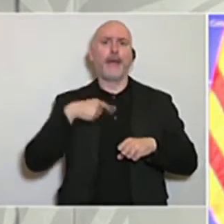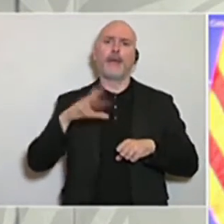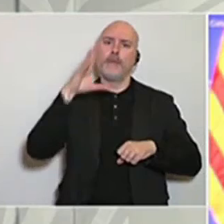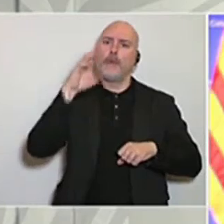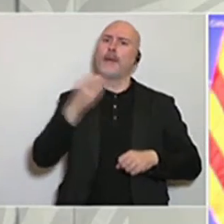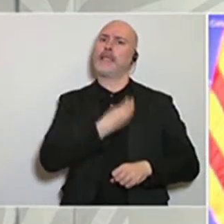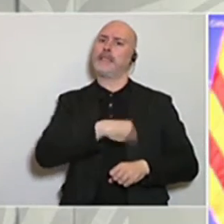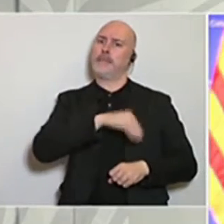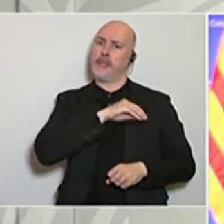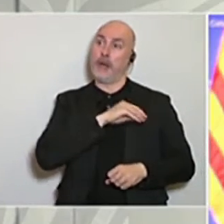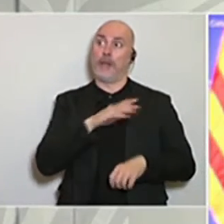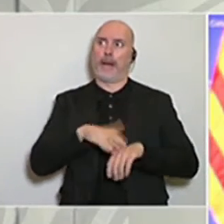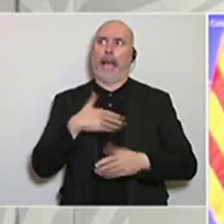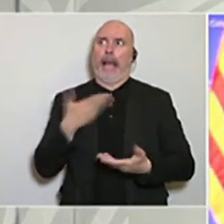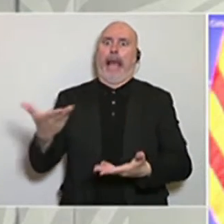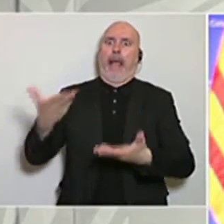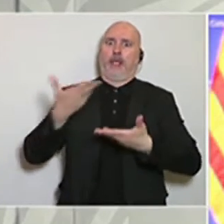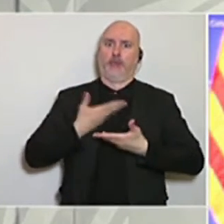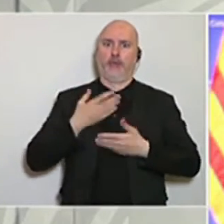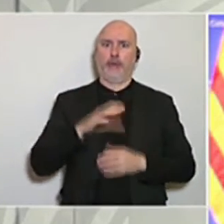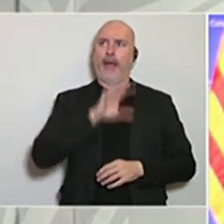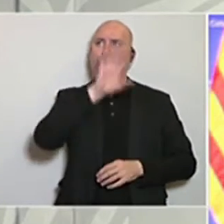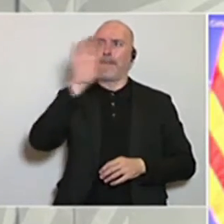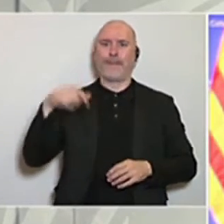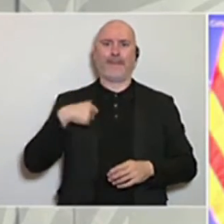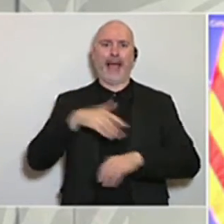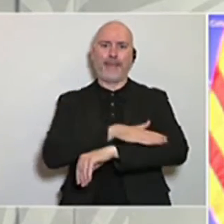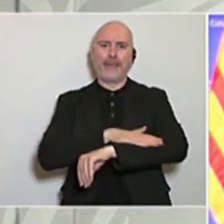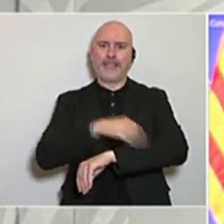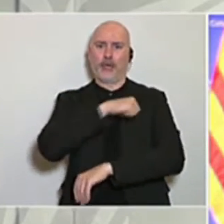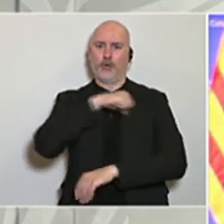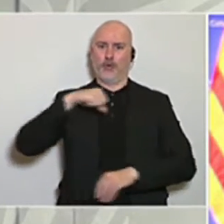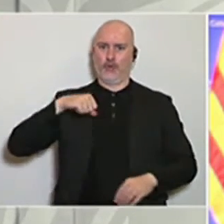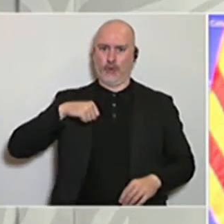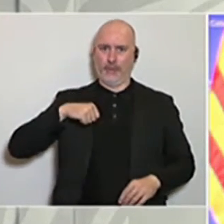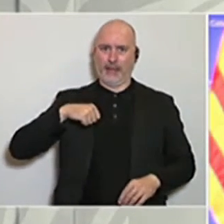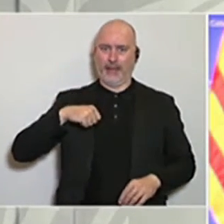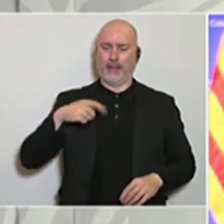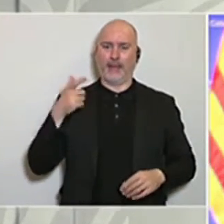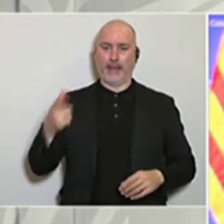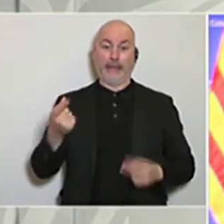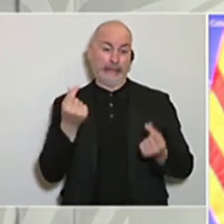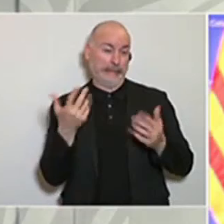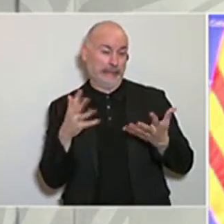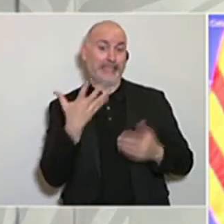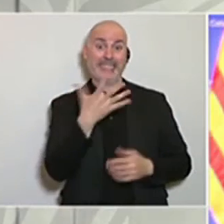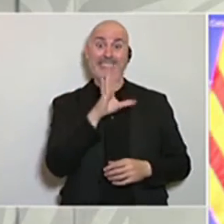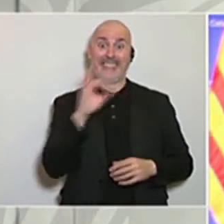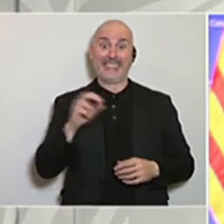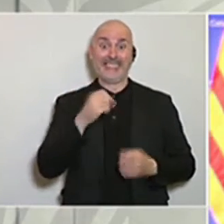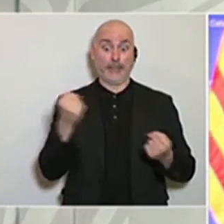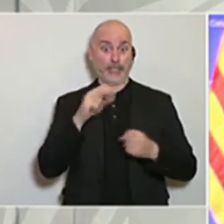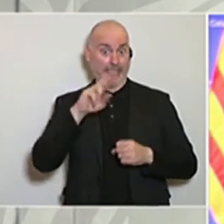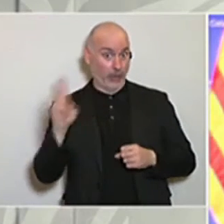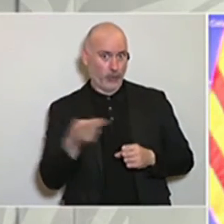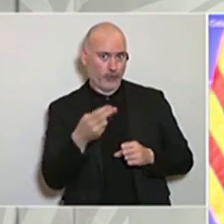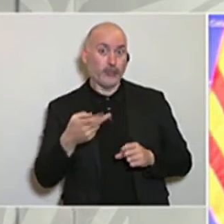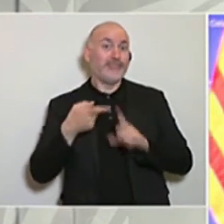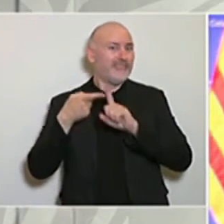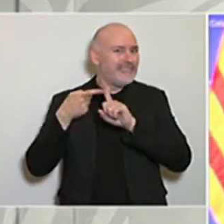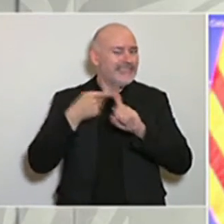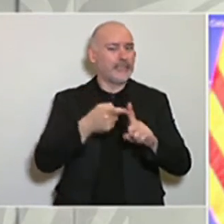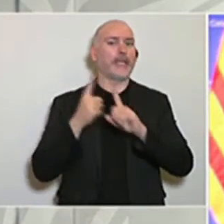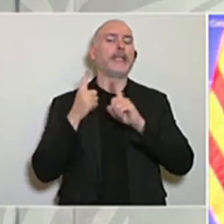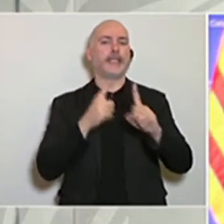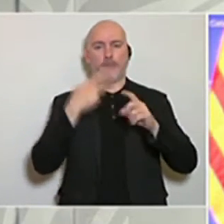administracions autonòmiques, en aquest cas, doncs, per fer front a aquesta crisi, hi ha aquest cost estimat de 500 milions d'euros pel que fa referència en